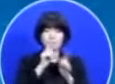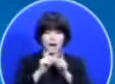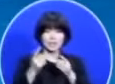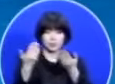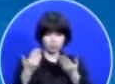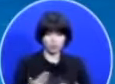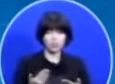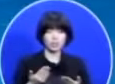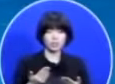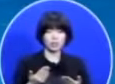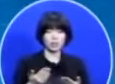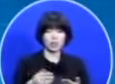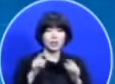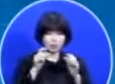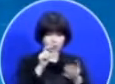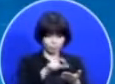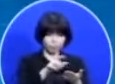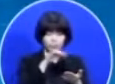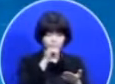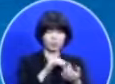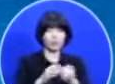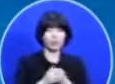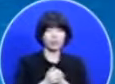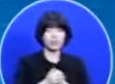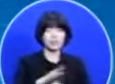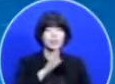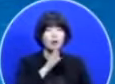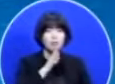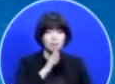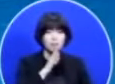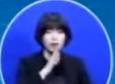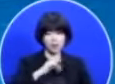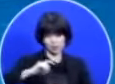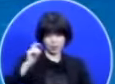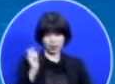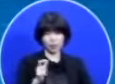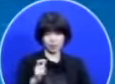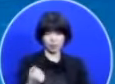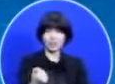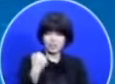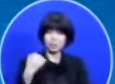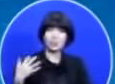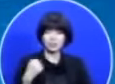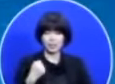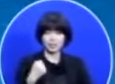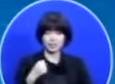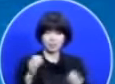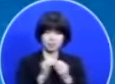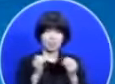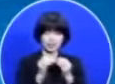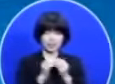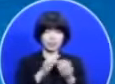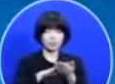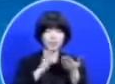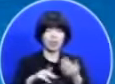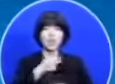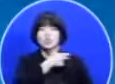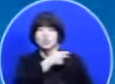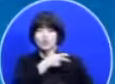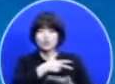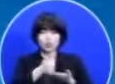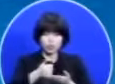이라고 했습니다 정말 강력한 힘을 가지고 있는 메세지 줘 주님께서